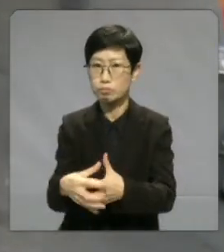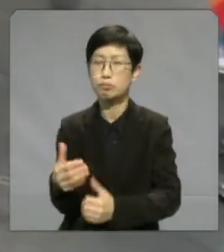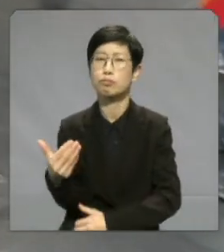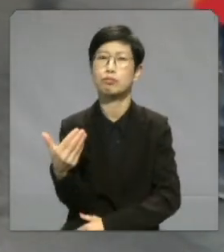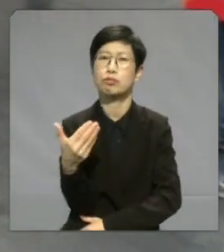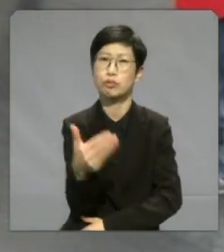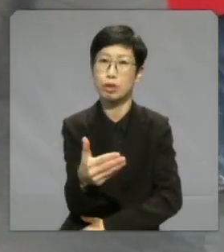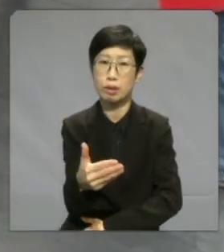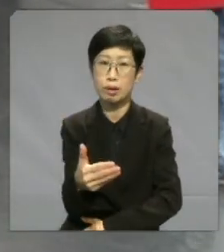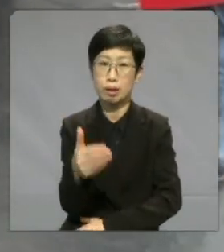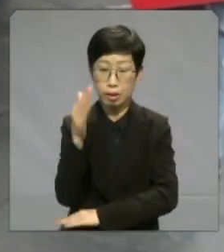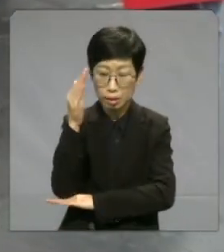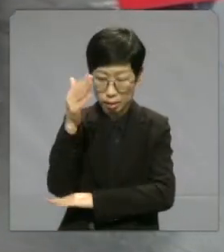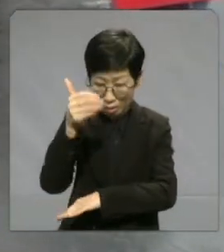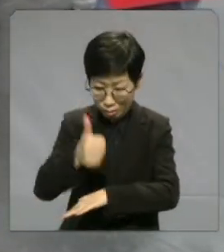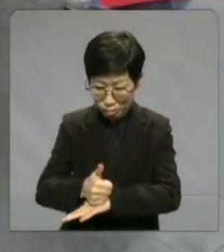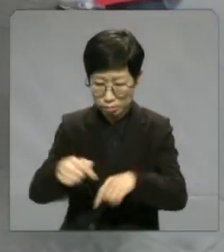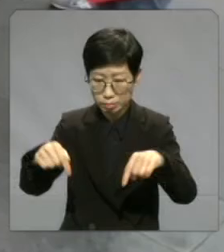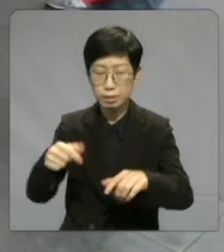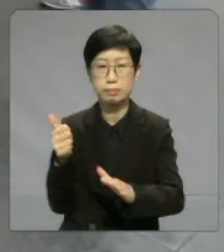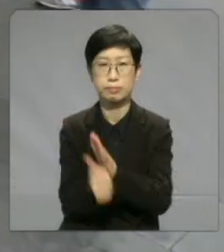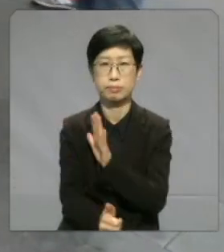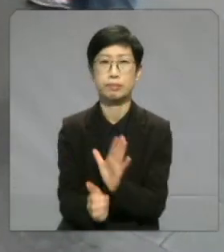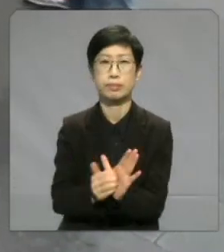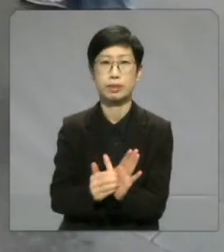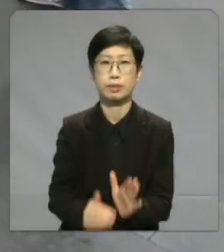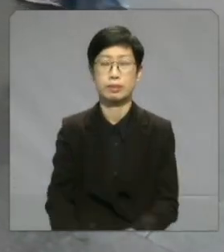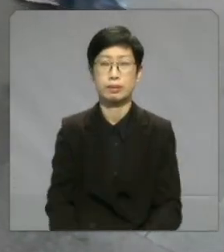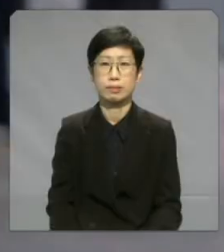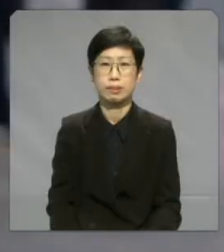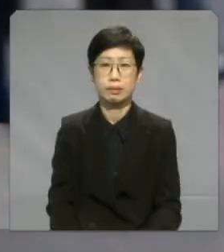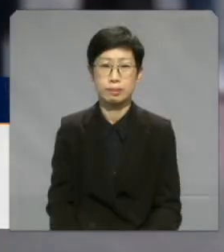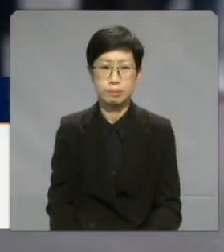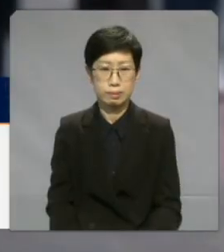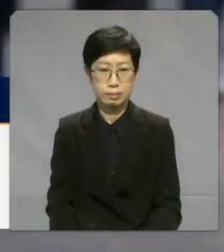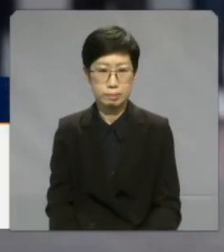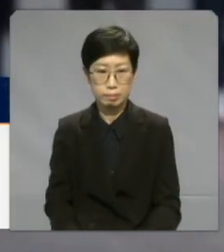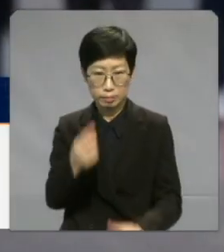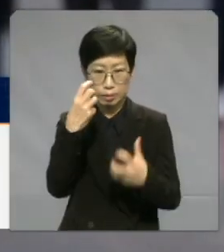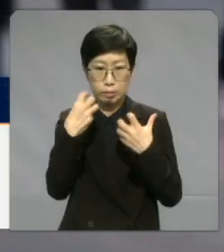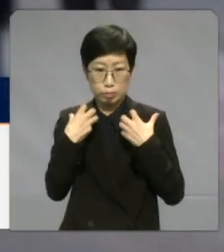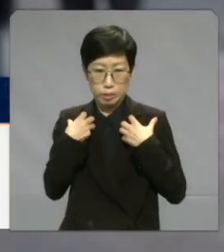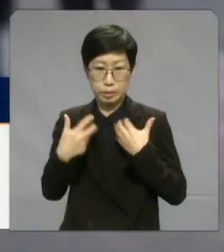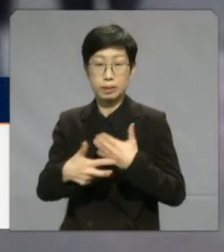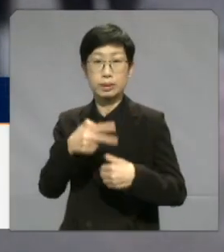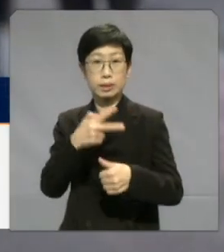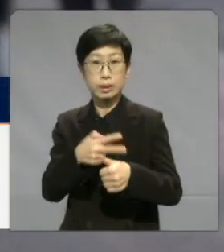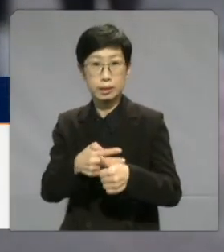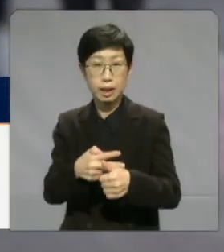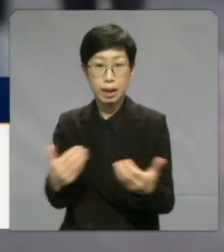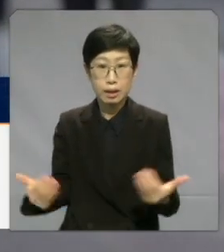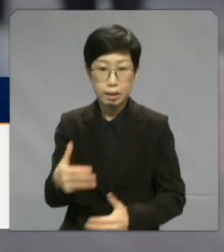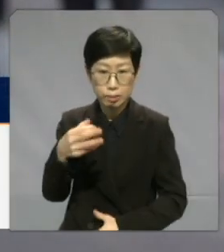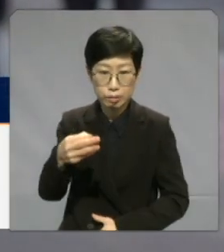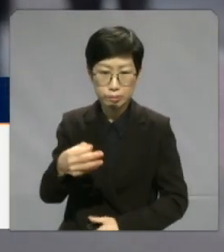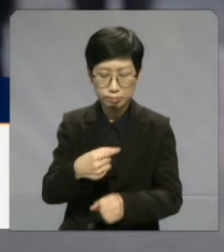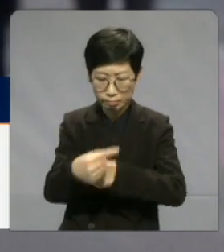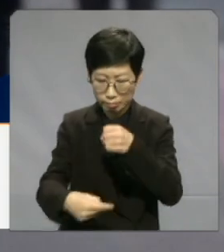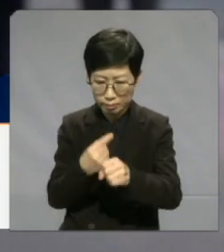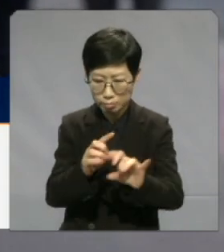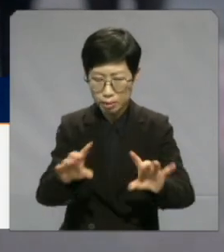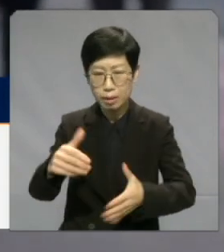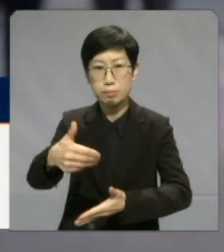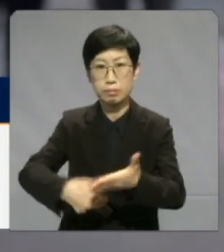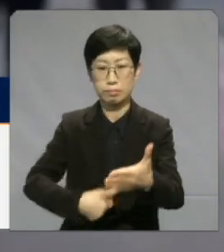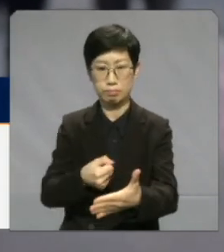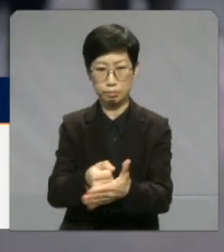인상을 제시하면서 협상은 결렬됐습니다. The government are determined to cut our pay year on year, and